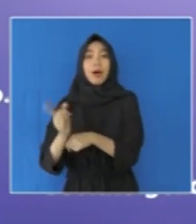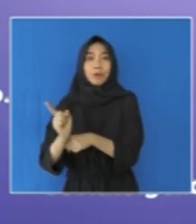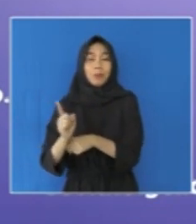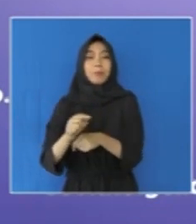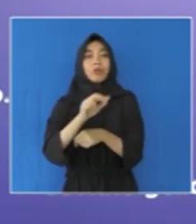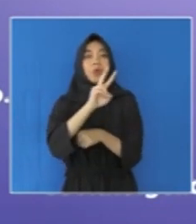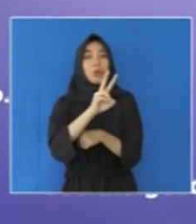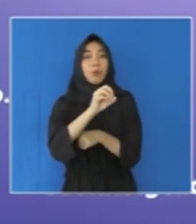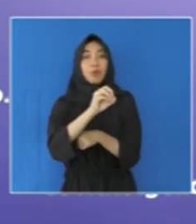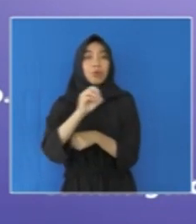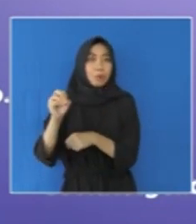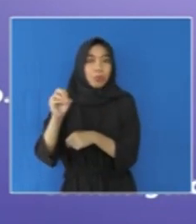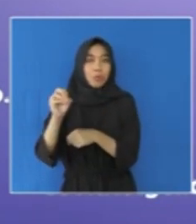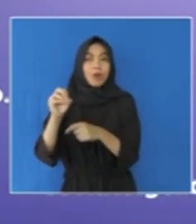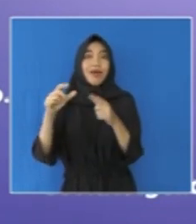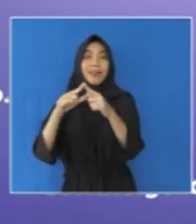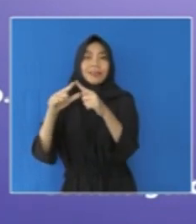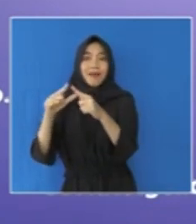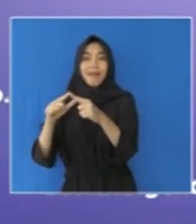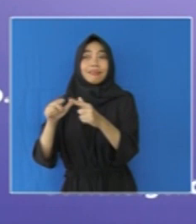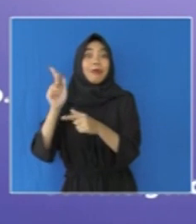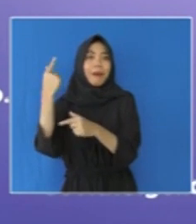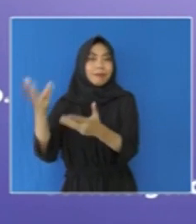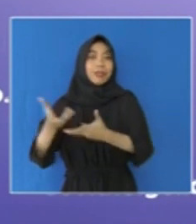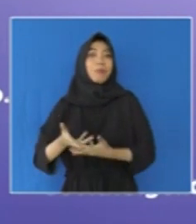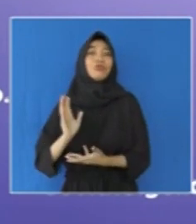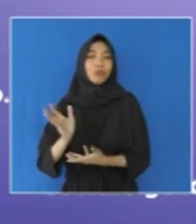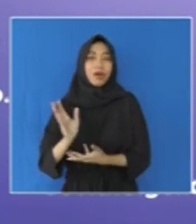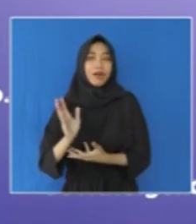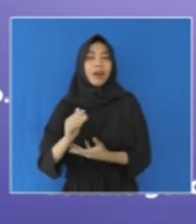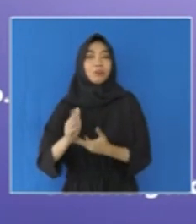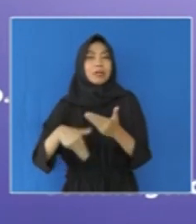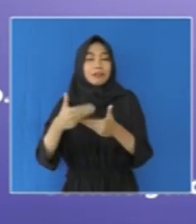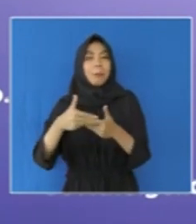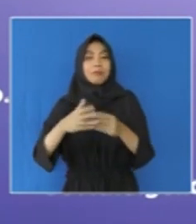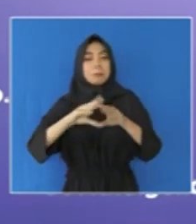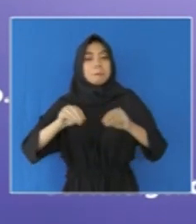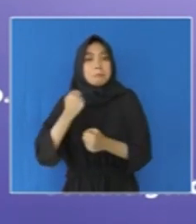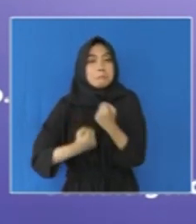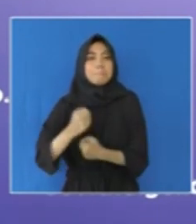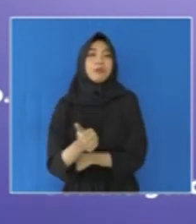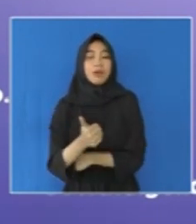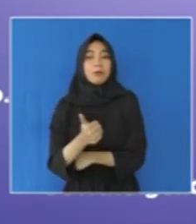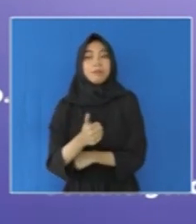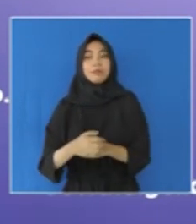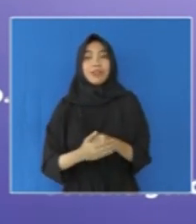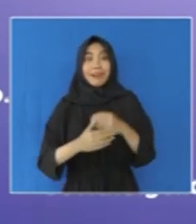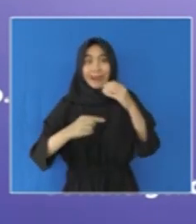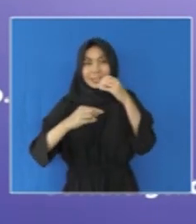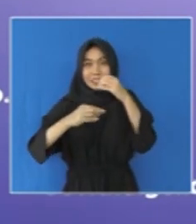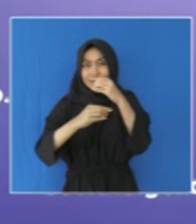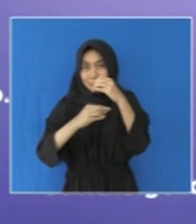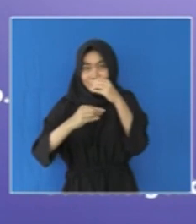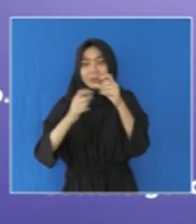Rp20.000 tes lebih yang kita terima kemarin Hai spesimen yang kita periksa sampai saat ini ada